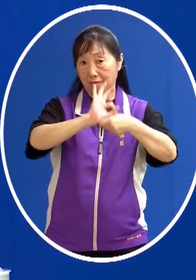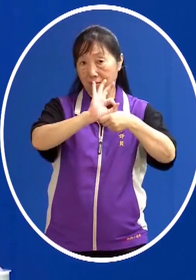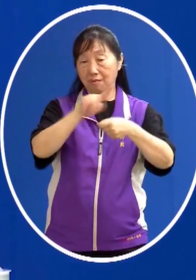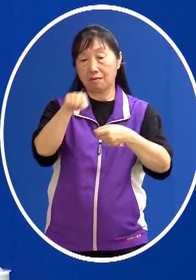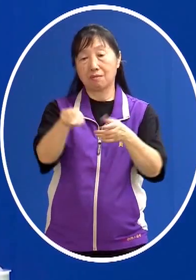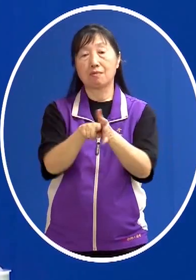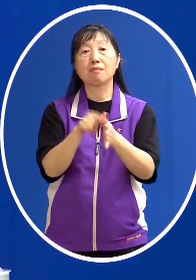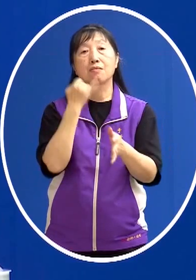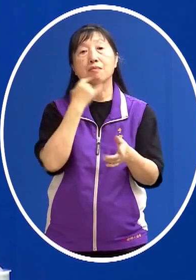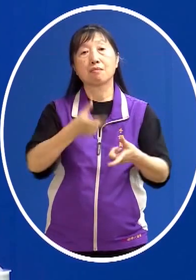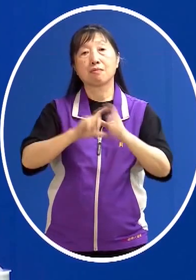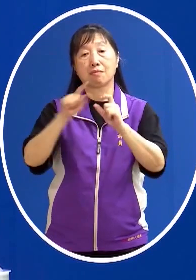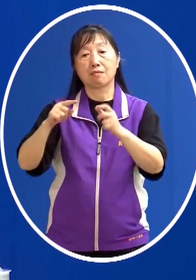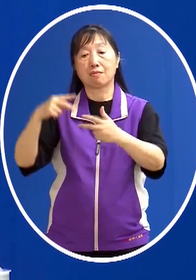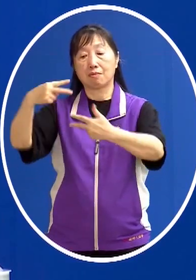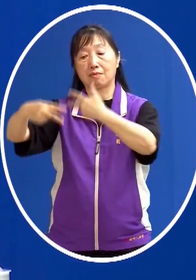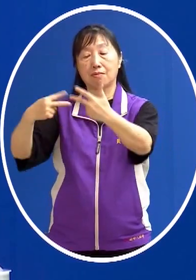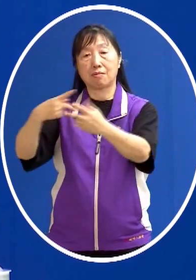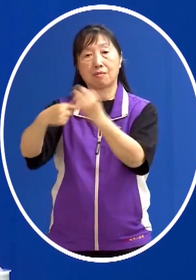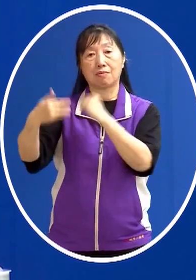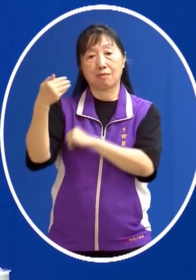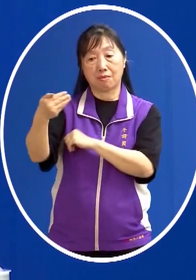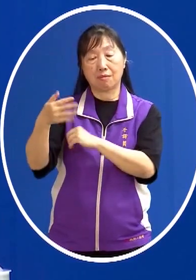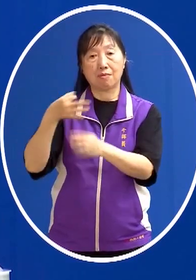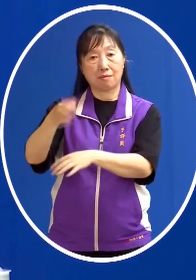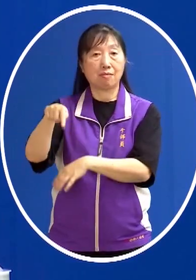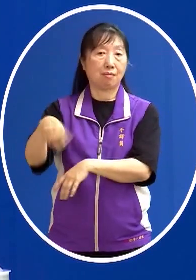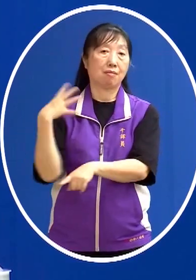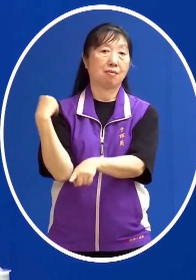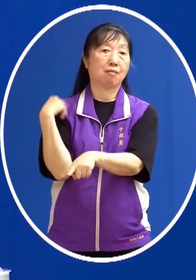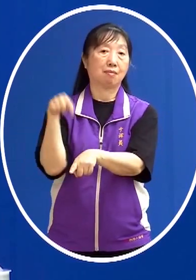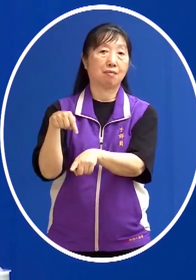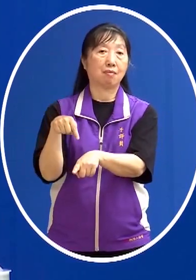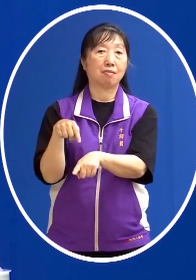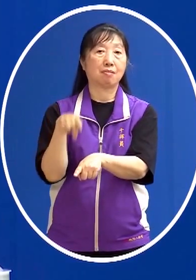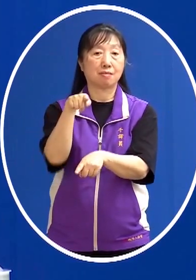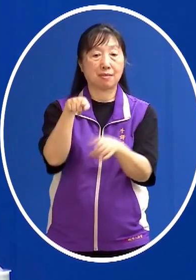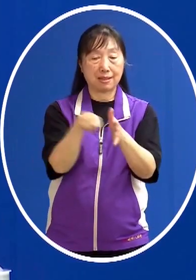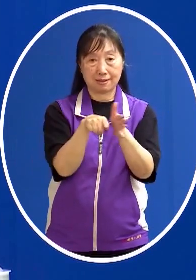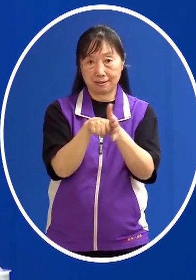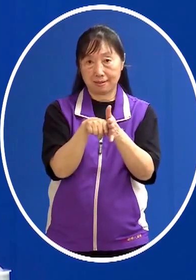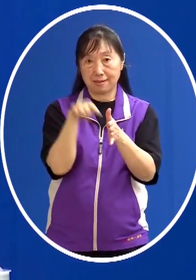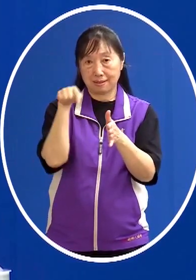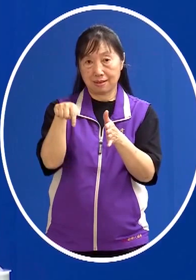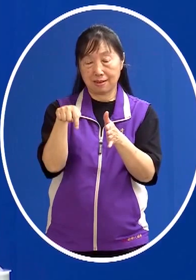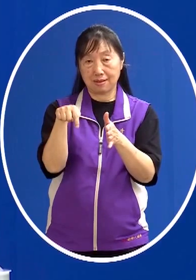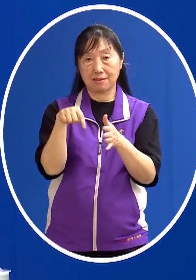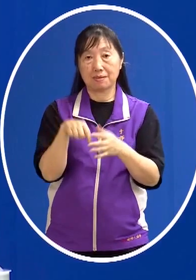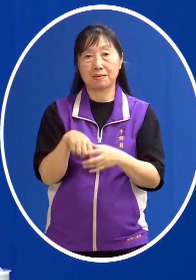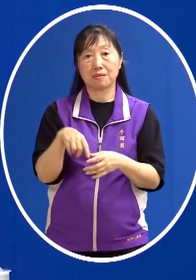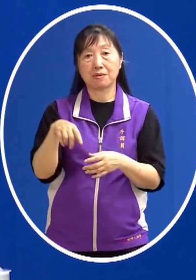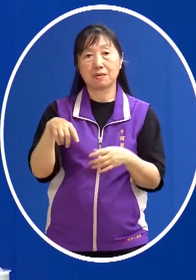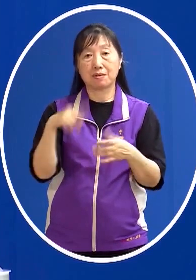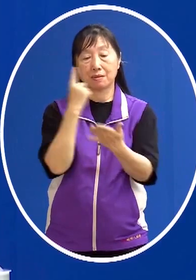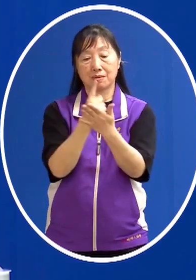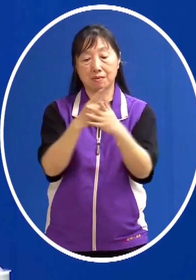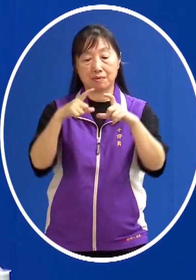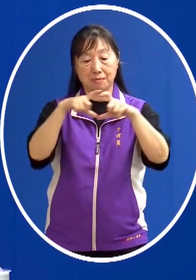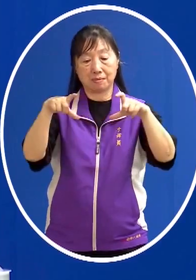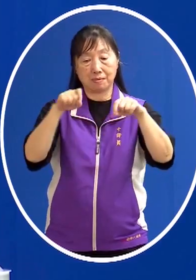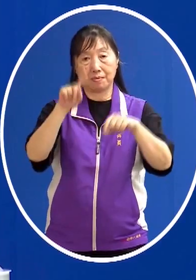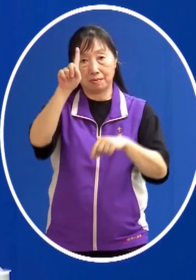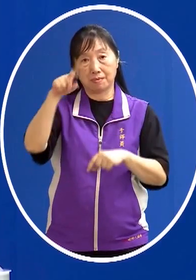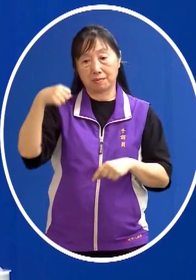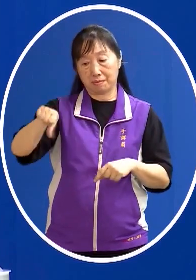实名制来的话，那就可以满足大家期待的那一个所谓的5块钱的期望